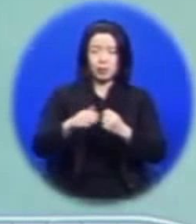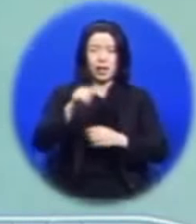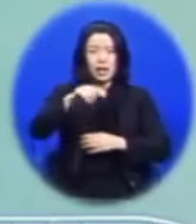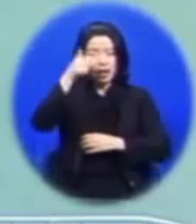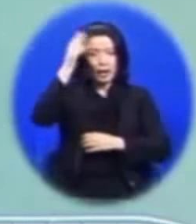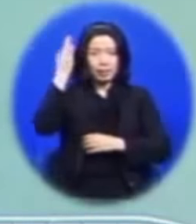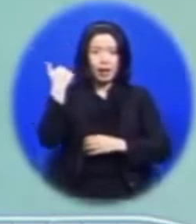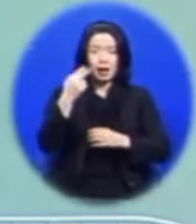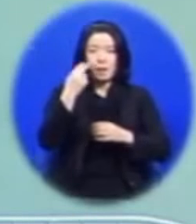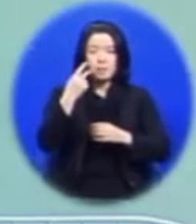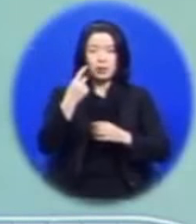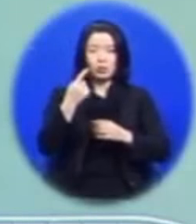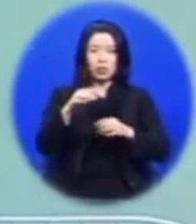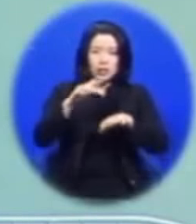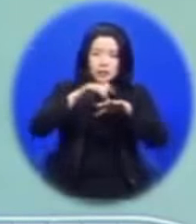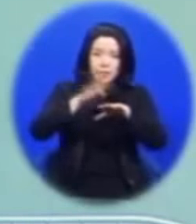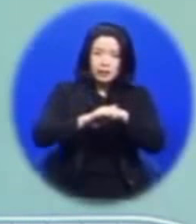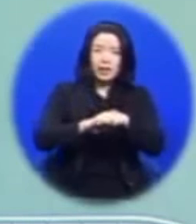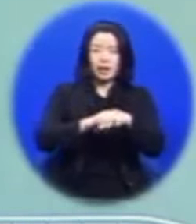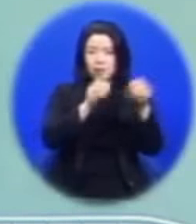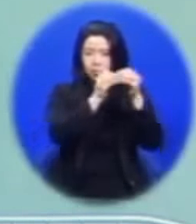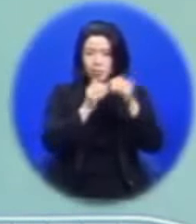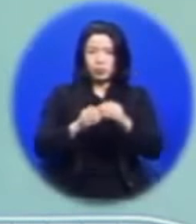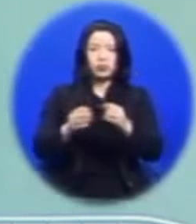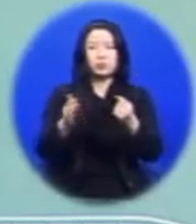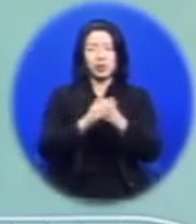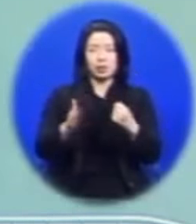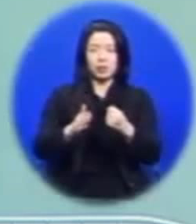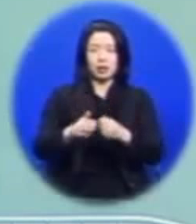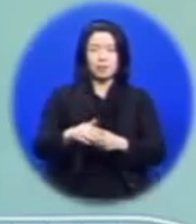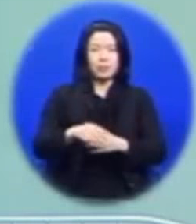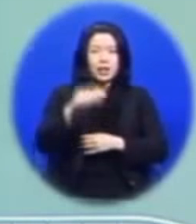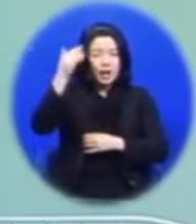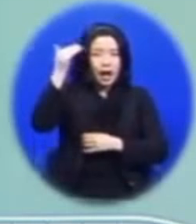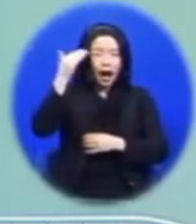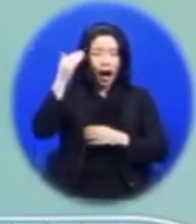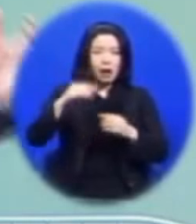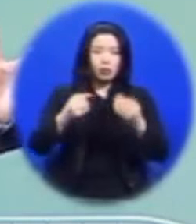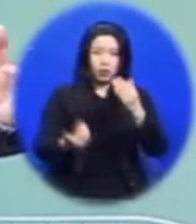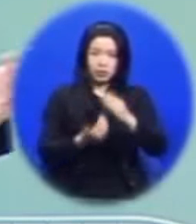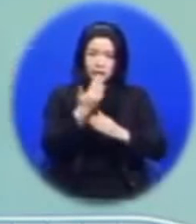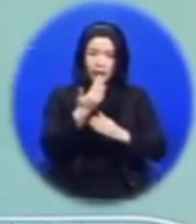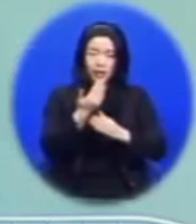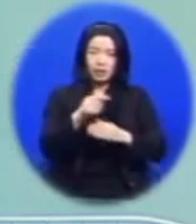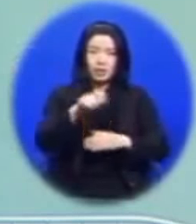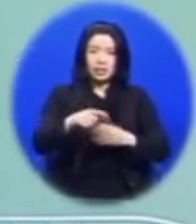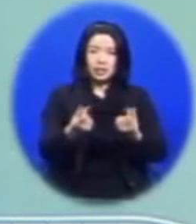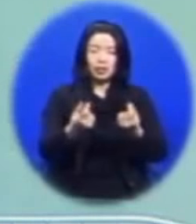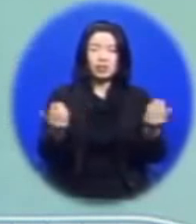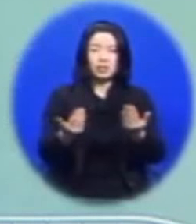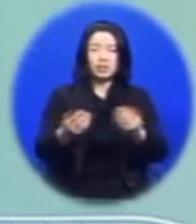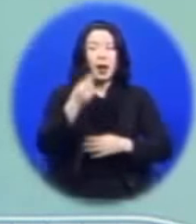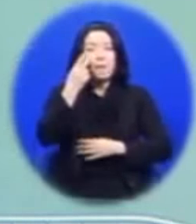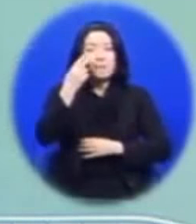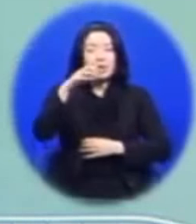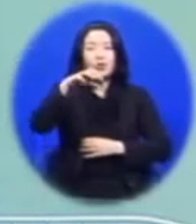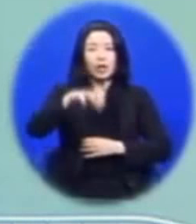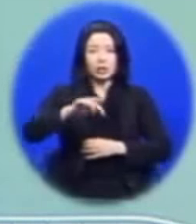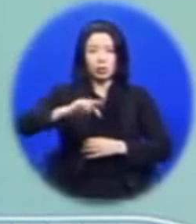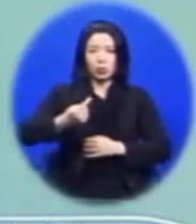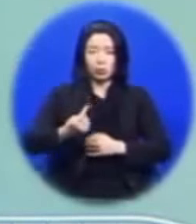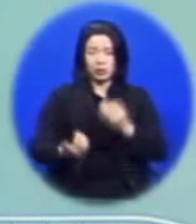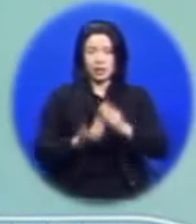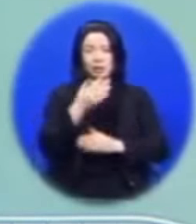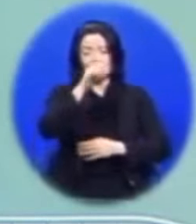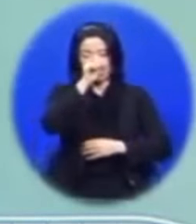미국 교회 풍조 때문에 이런 조선에서 일어나는 이런 부흥이 미국에서 일어났으면 좋겠다고 그들이 썼을